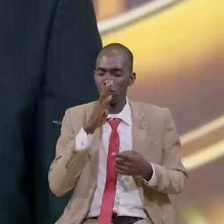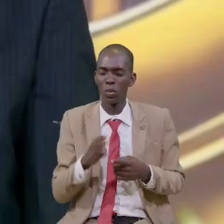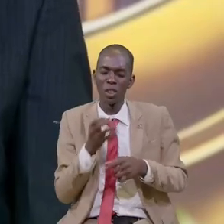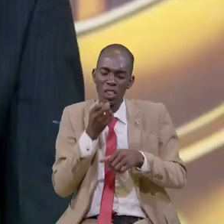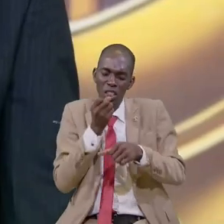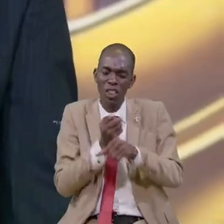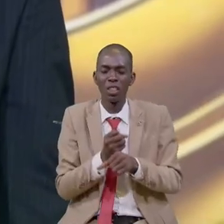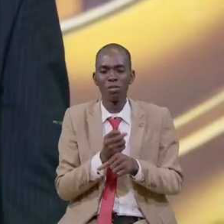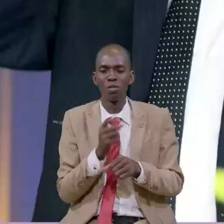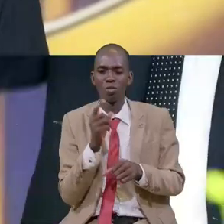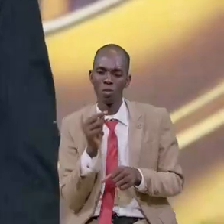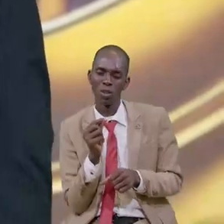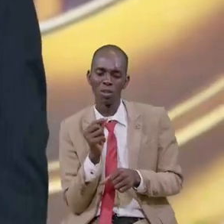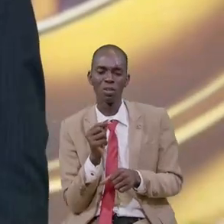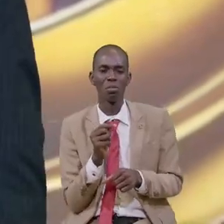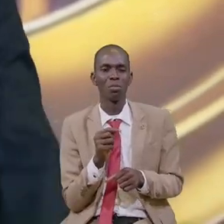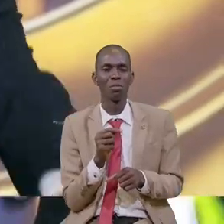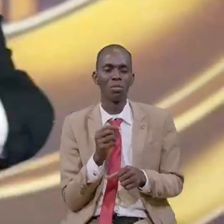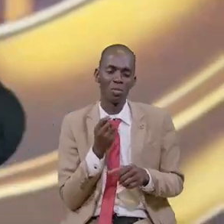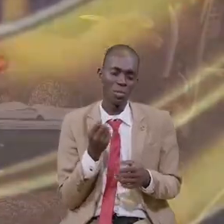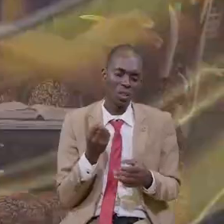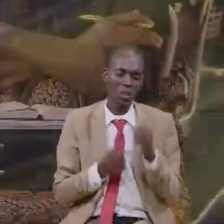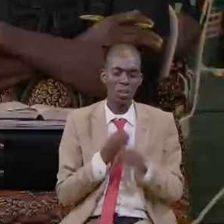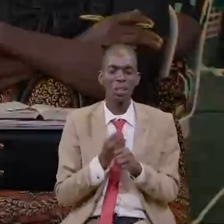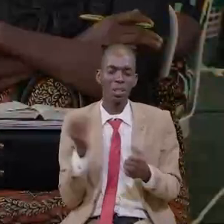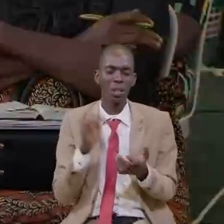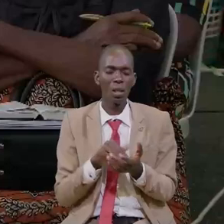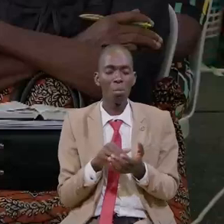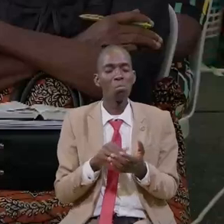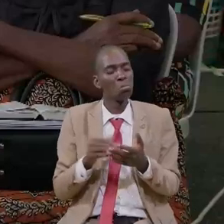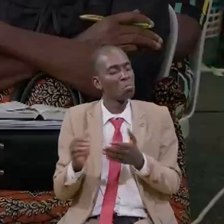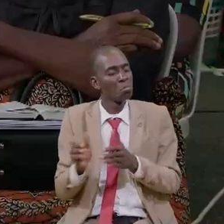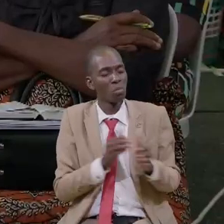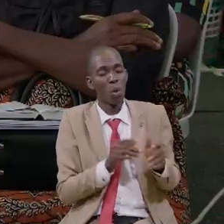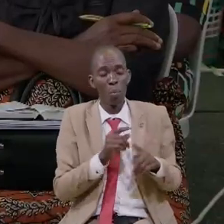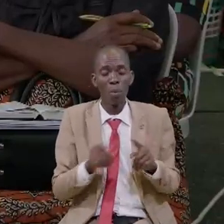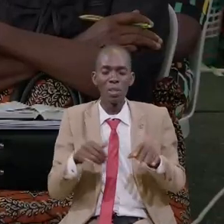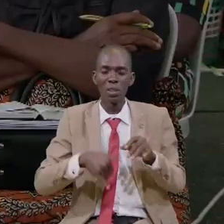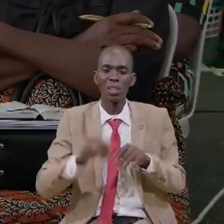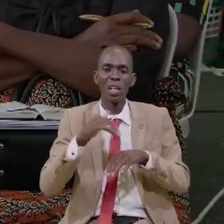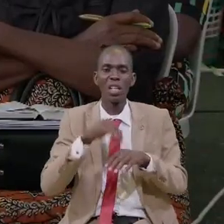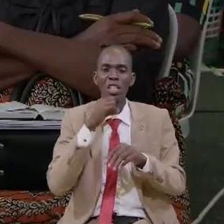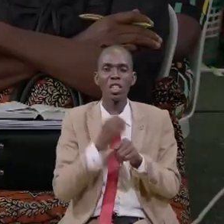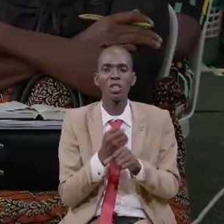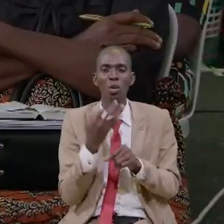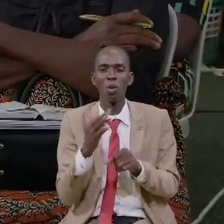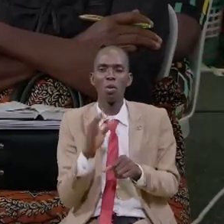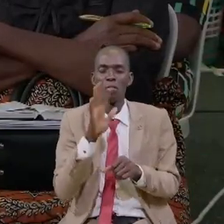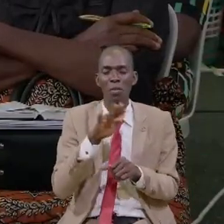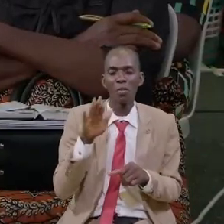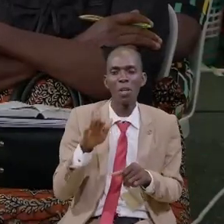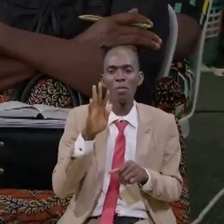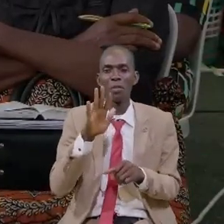à 55 ans, 57 ans, 61 ans, si tu as l'énergie d'en haut,